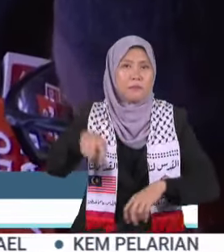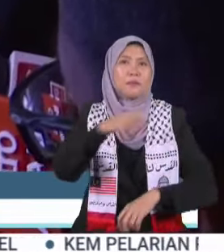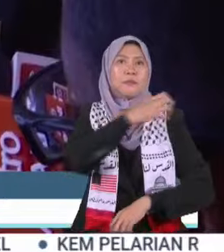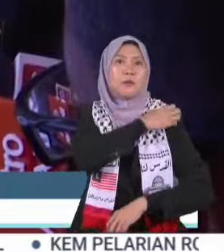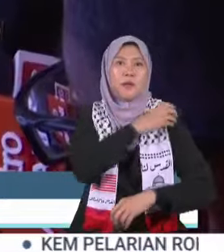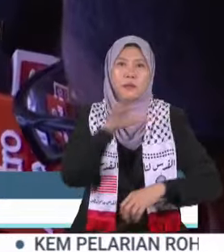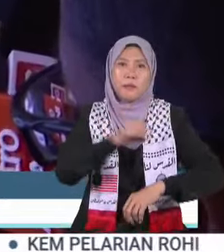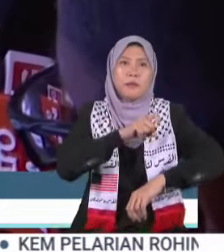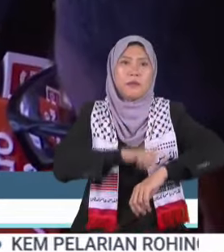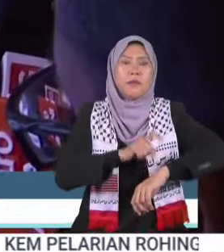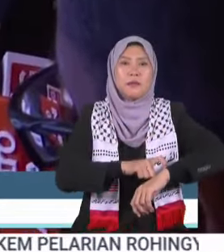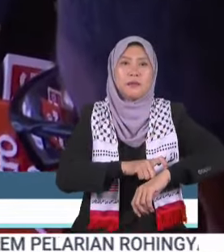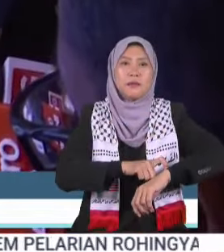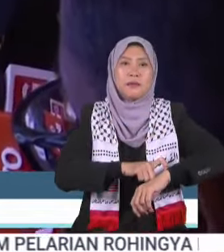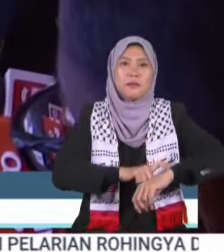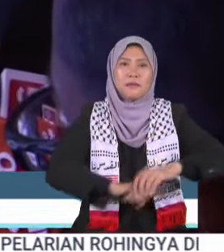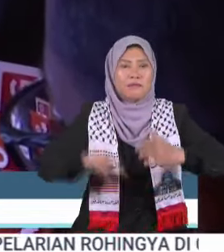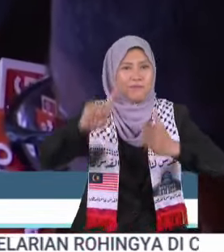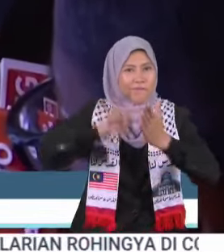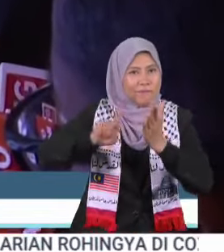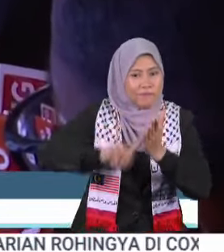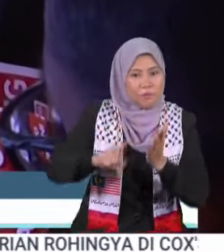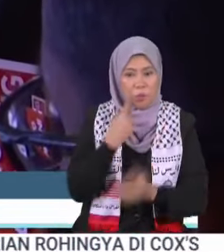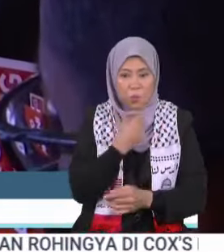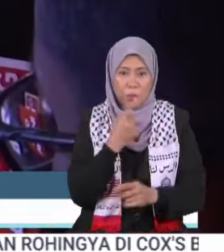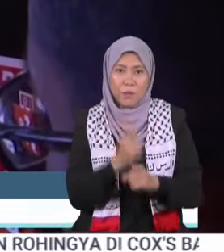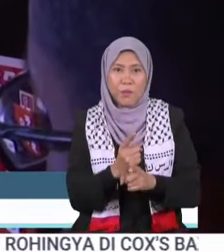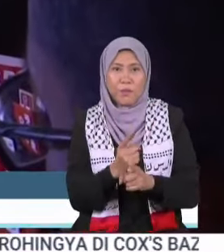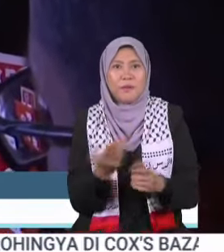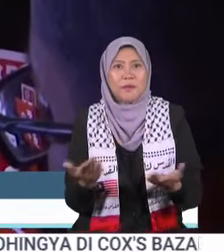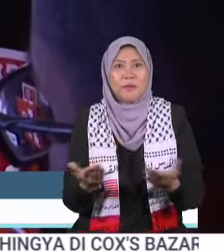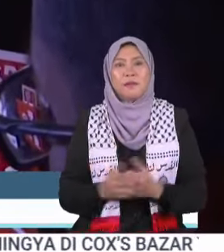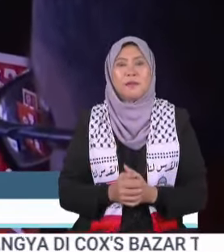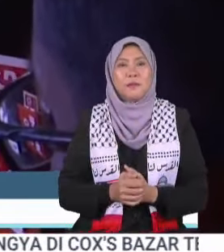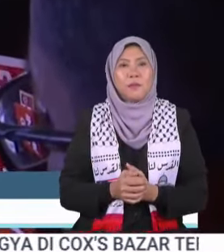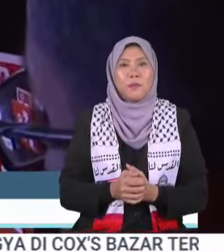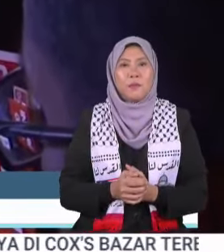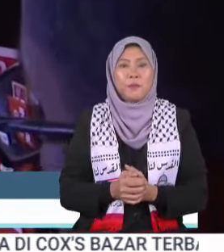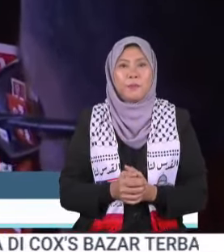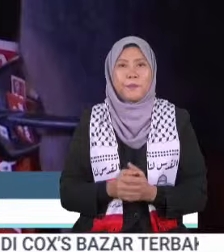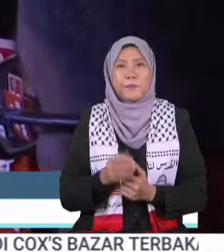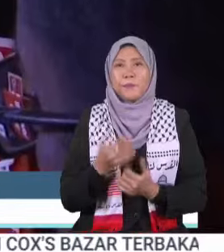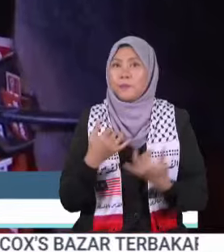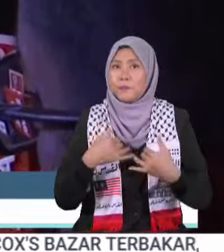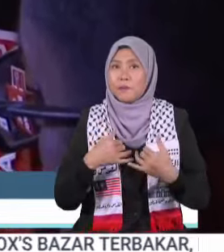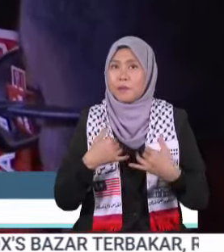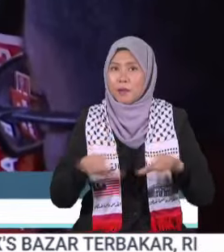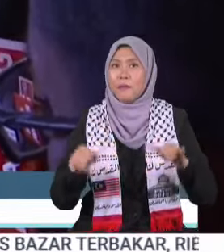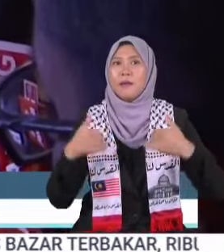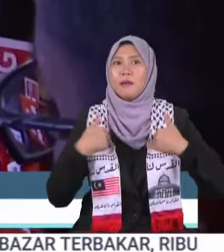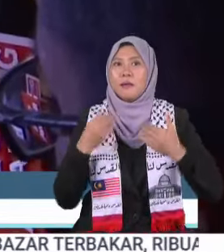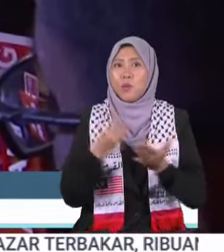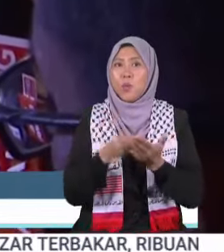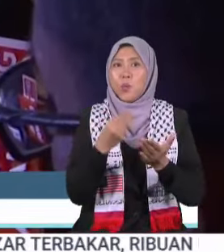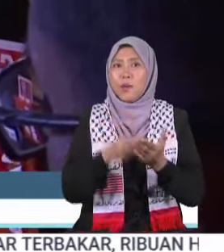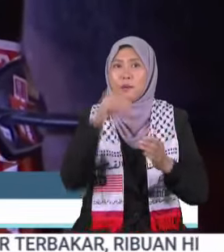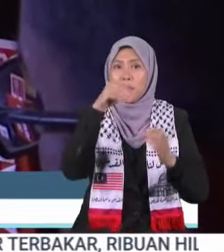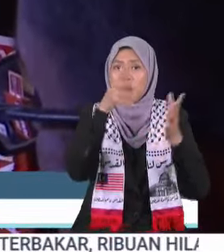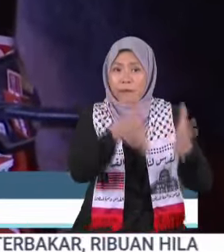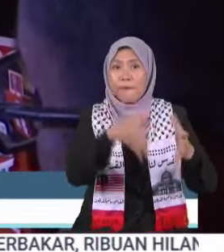kita perlu ambil masa sebab itu Wang itu perlu wang-wang yang telah di masih ada lagi dalam bank perlu